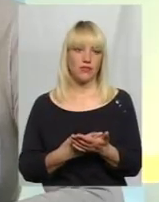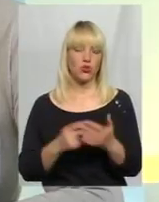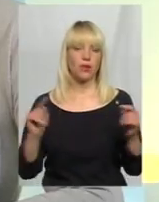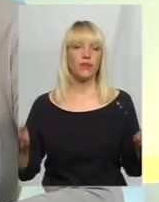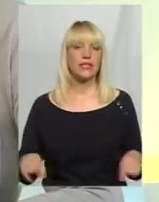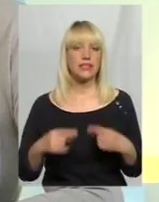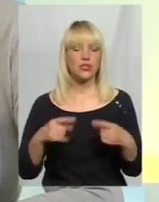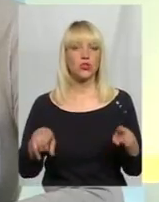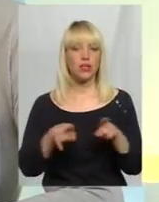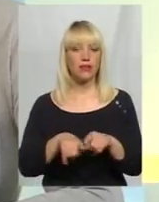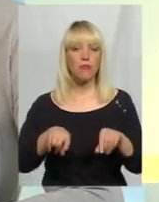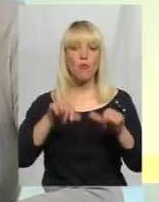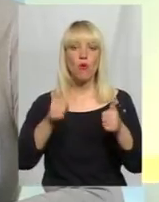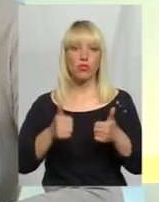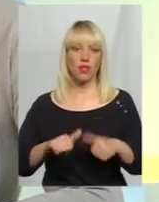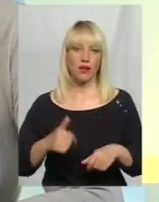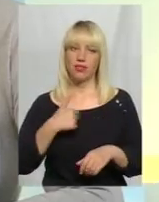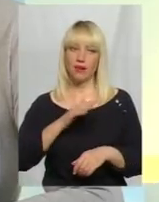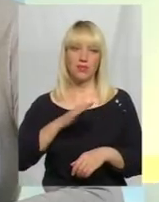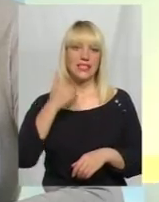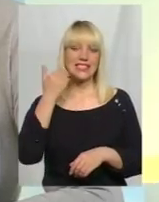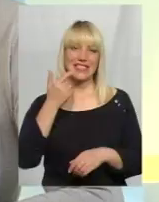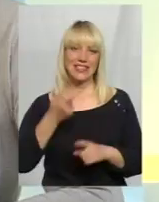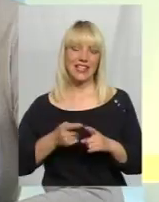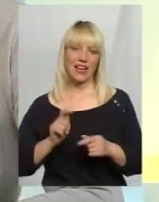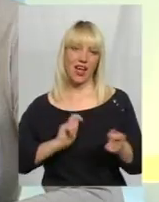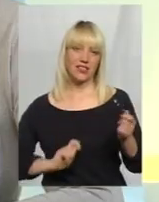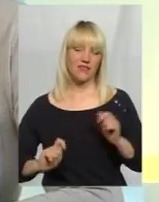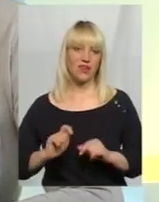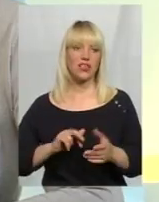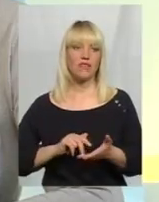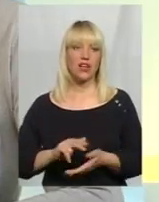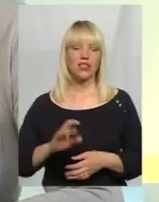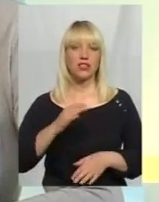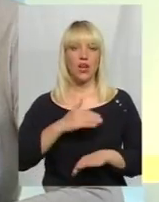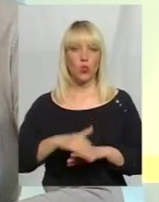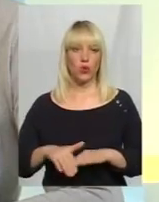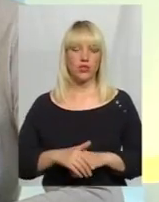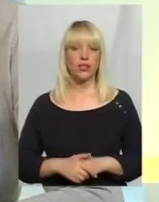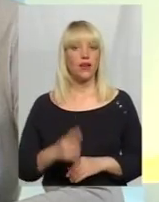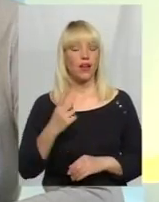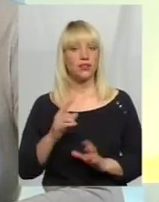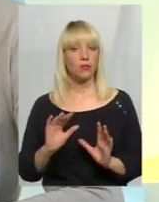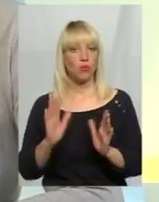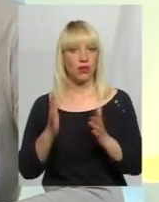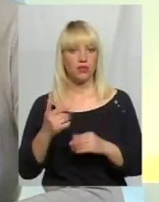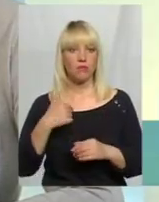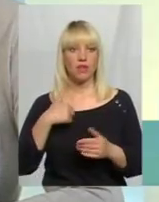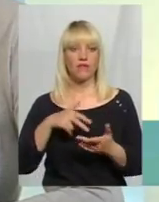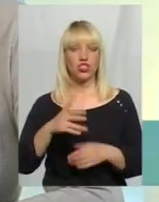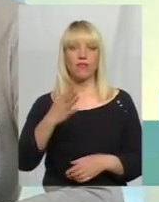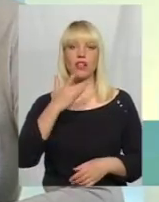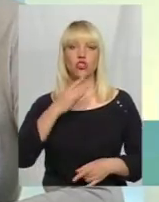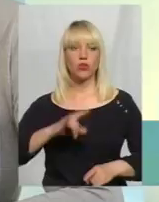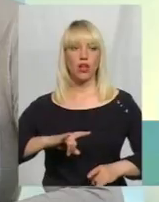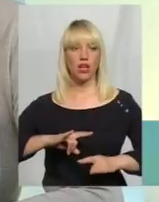создают такие модели. Нам не стыдно их одевать и выходить на улицу. Вот один маленький момент. Мы вышли в национальных